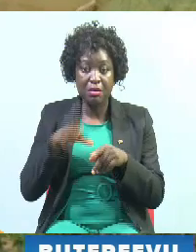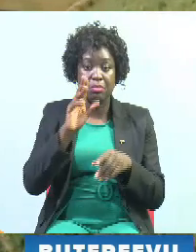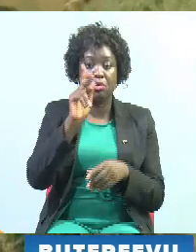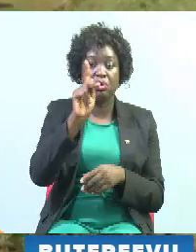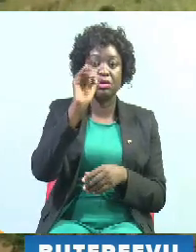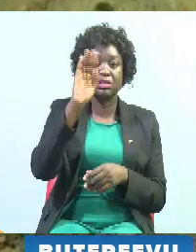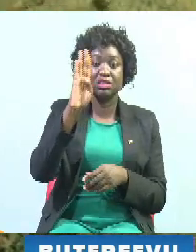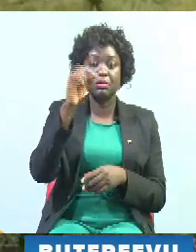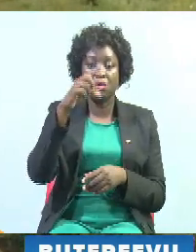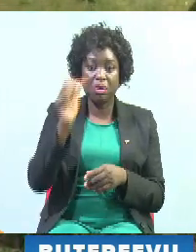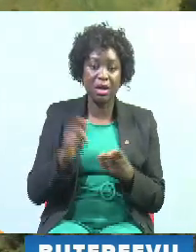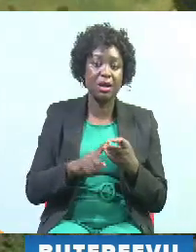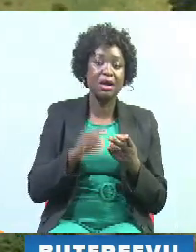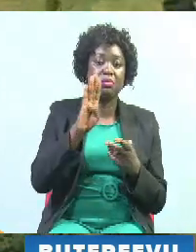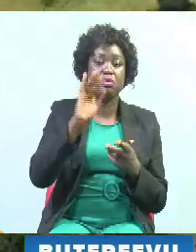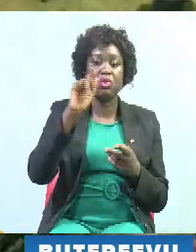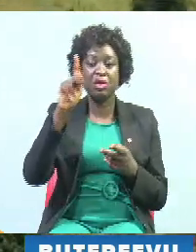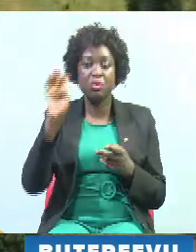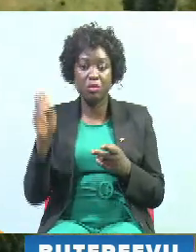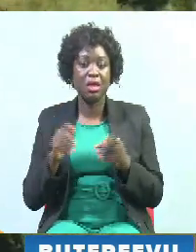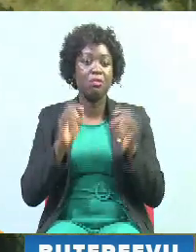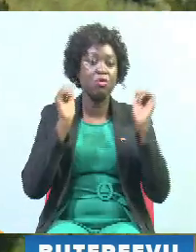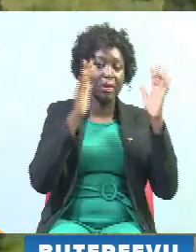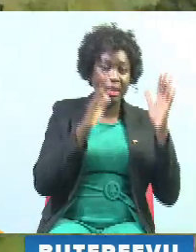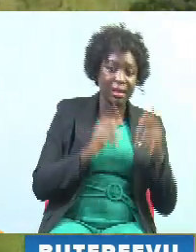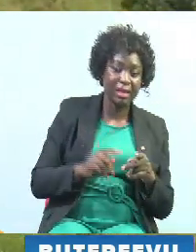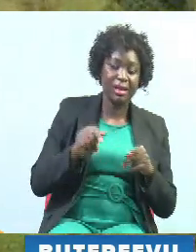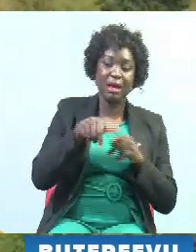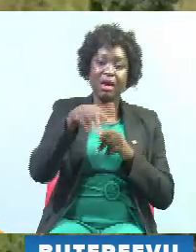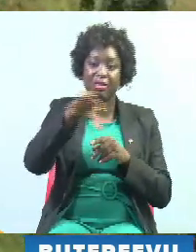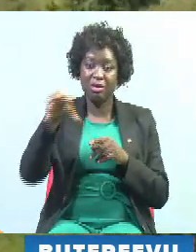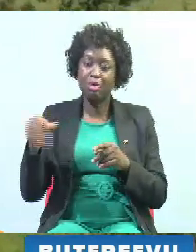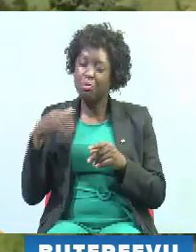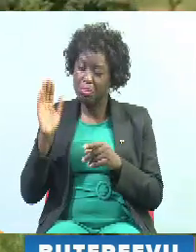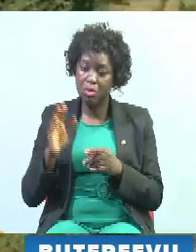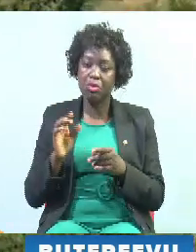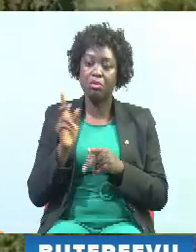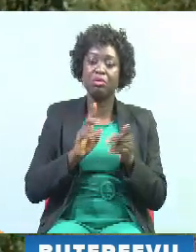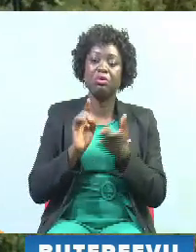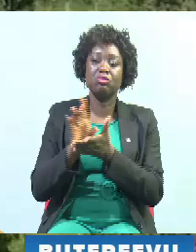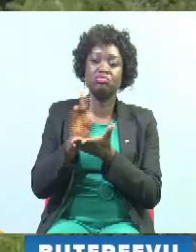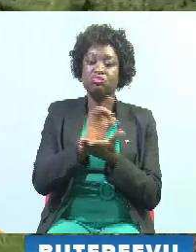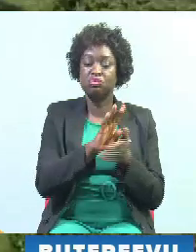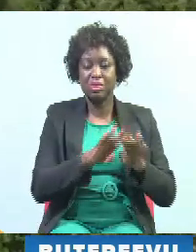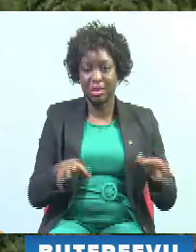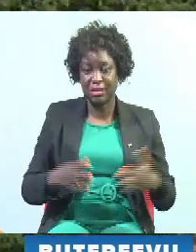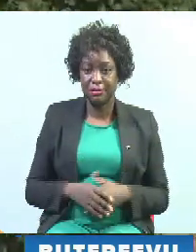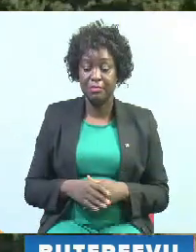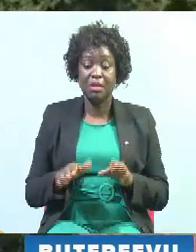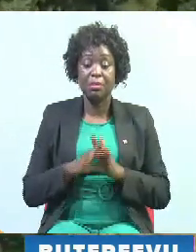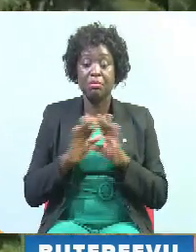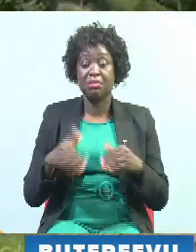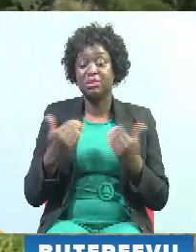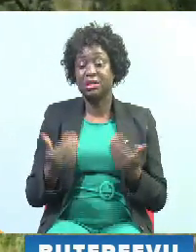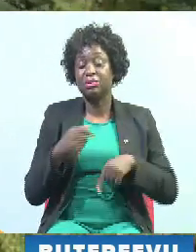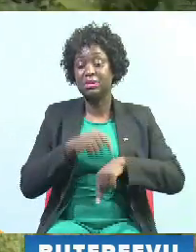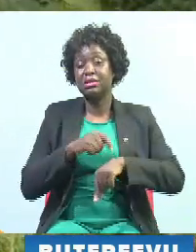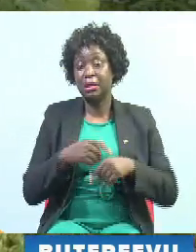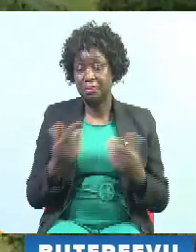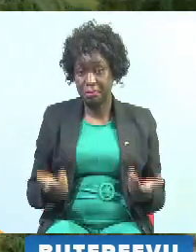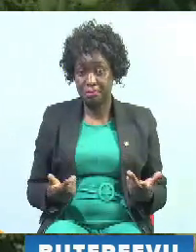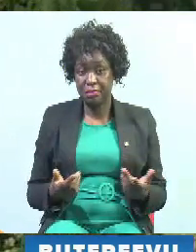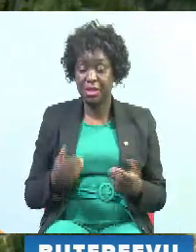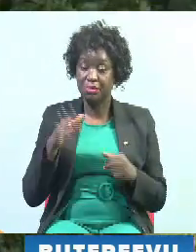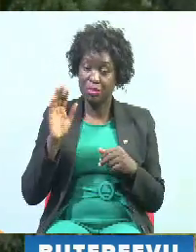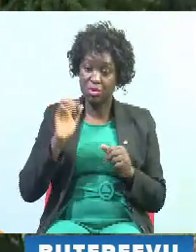Buikwe, Mityana, Mubende n'ebitundu ebirala byebisinza okusoomoozebwa gobaganya abantu ku ttaka era okusinziira ku babaka ekiseera kituuse wabeerewo